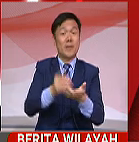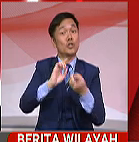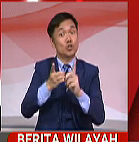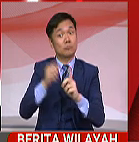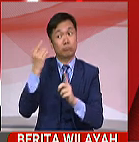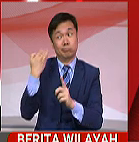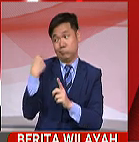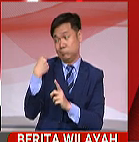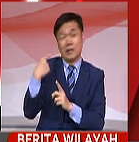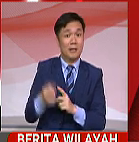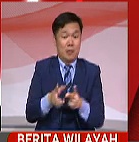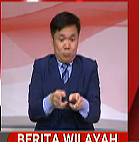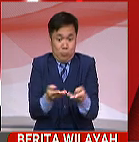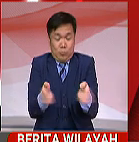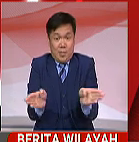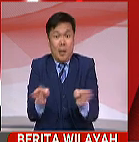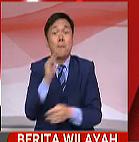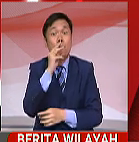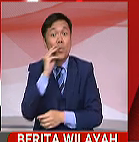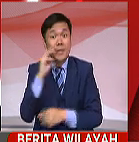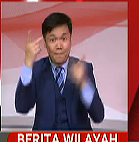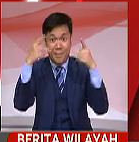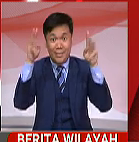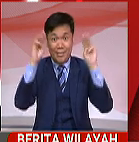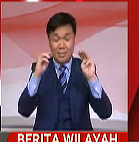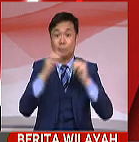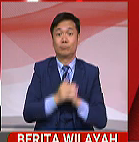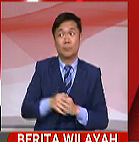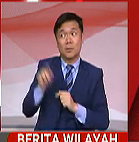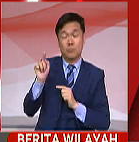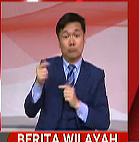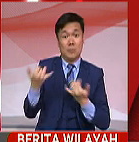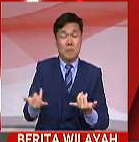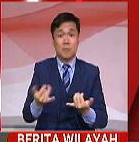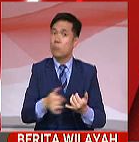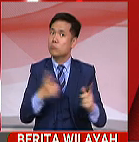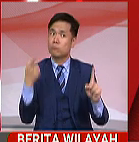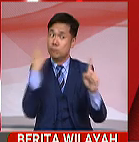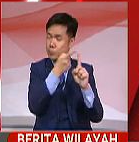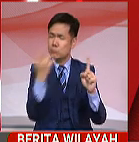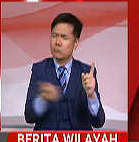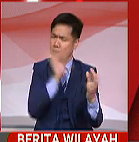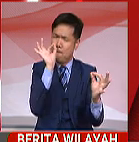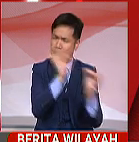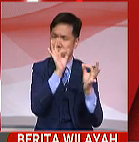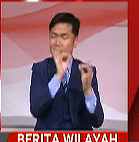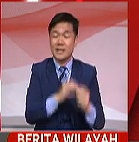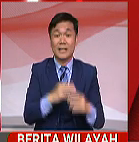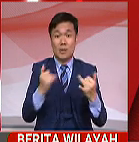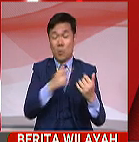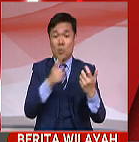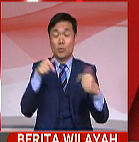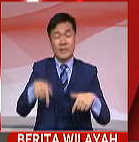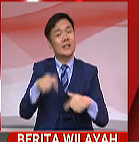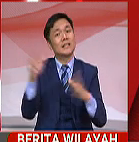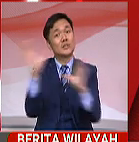baru dilancarkan oleh Perdana Menteri Tan Sri Muhyiddin Yassin dilihat sebagai inisiatif bertepatan dengan strategi ekonomi digital